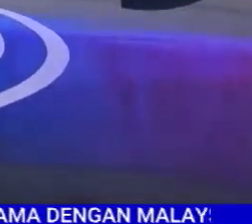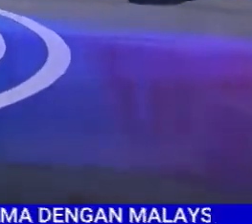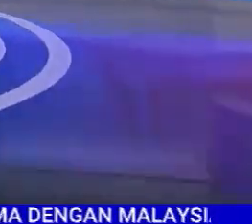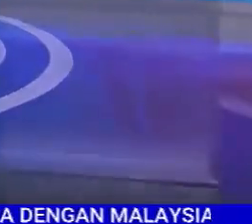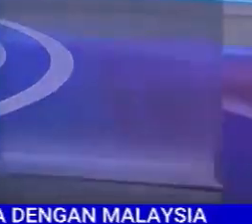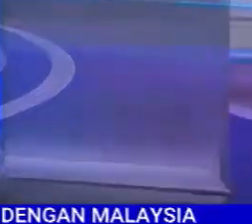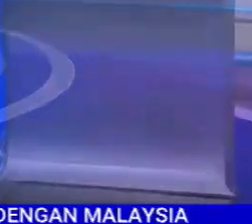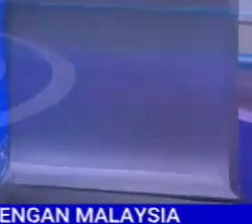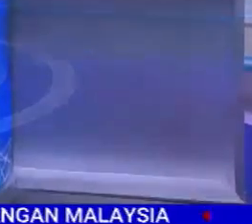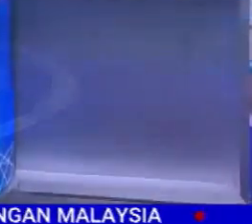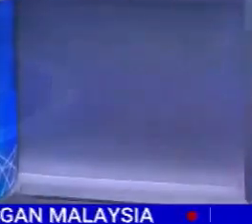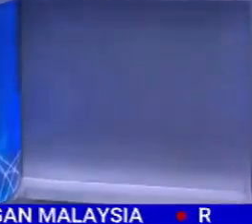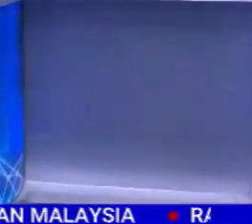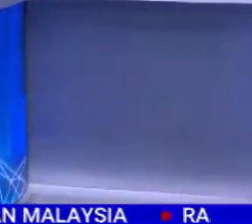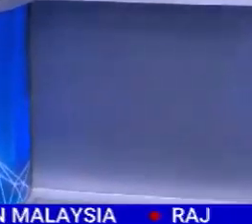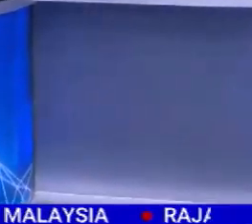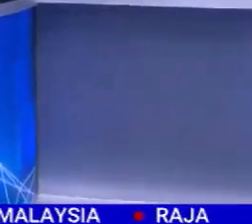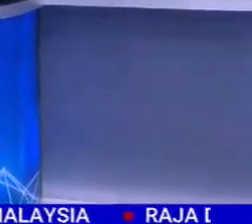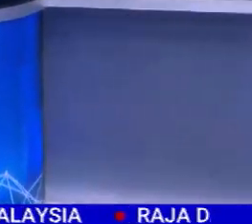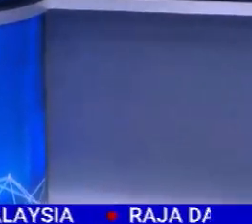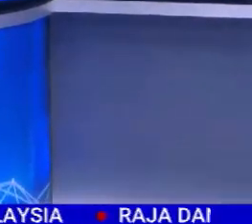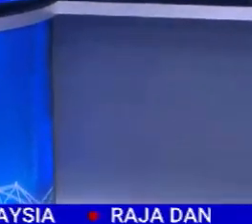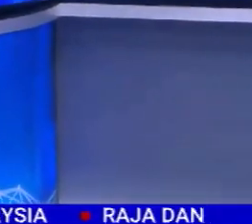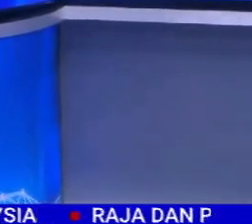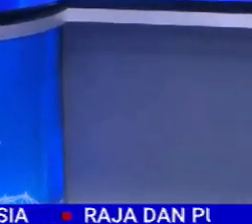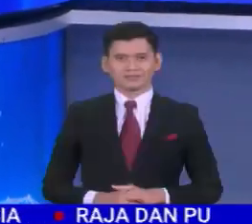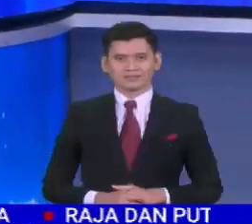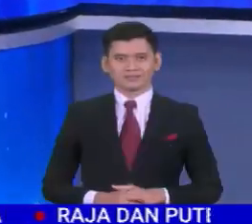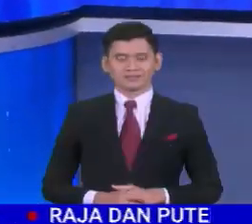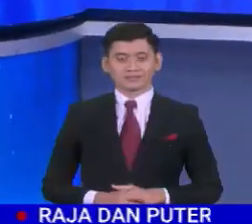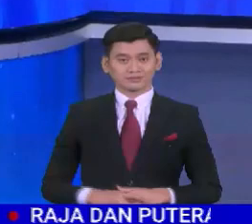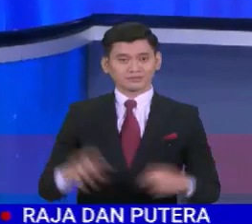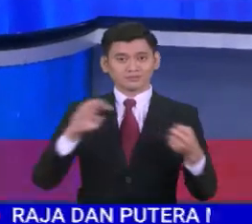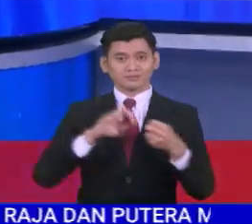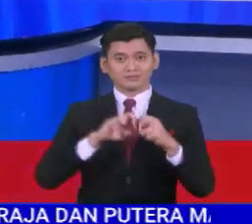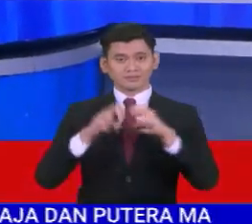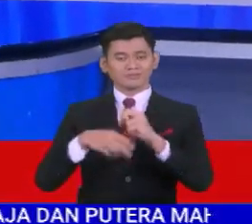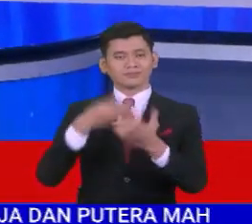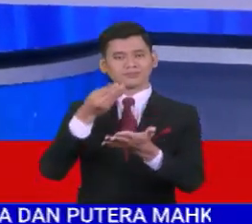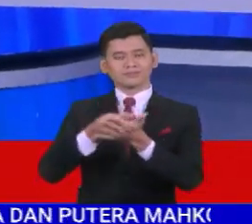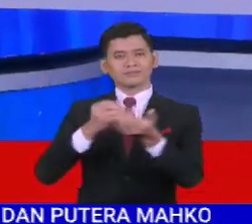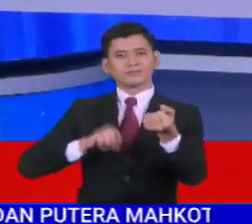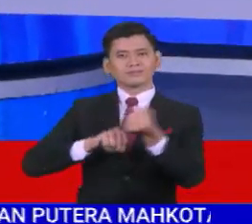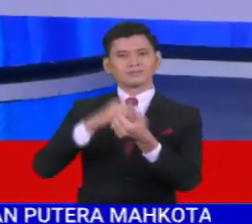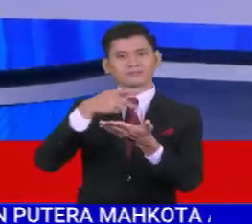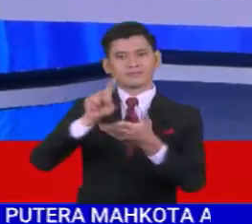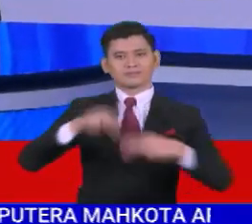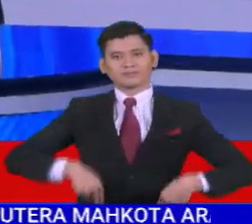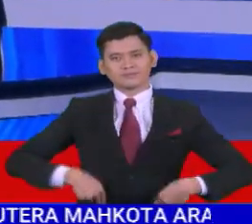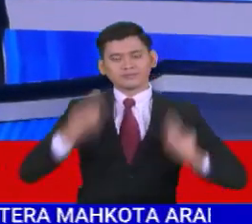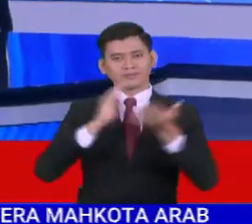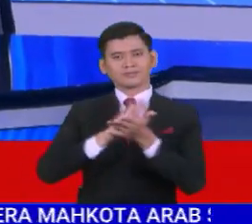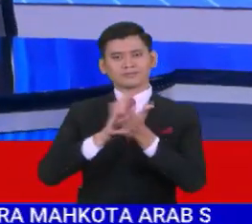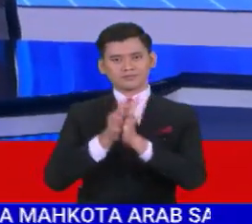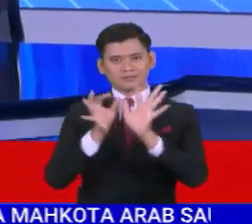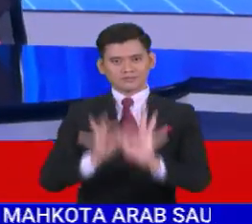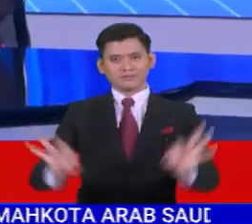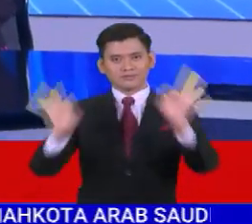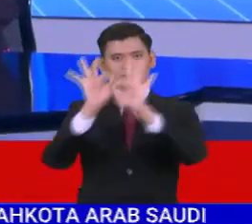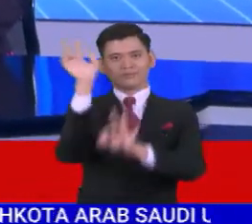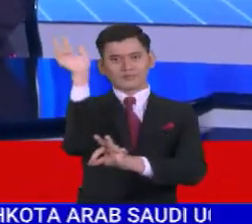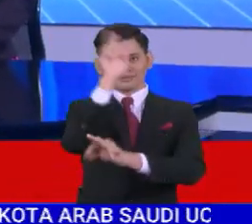Assalamualaikum salam sejahtera isu kossar hidup menjadi keutamaan kerajaan perpaduan